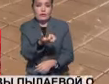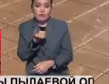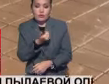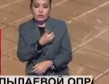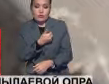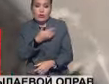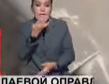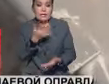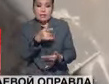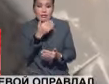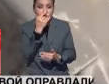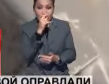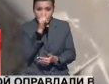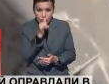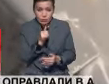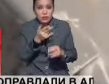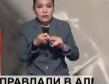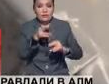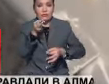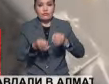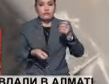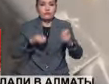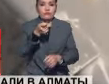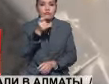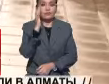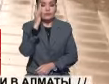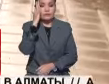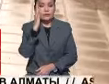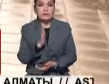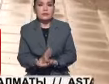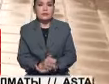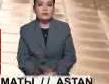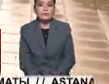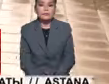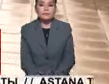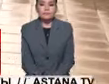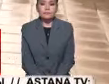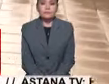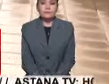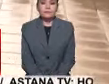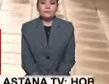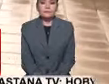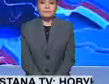суд на компанию. Дильназ Насекенова, Наргиза Такижанова, Марина Неватова, Астана Таймс.